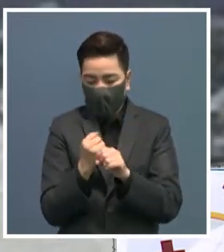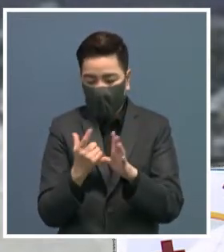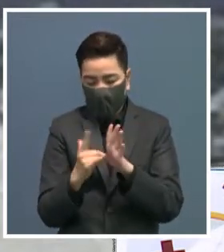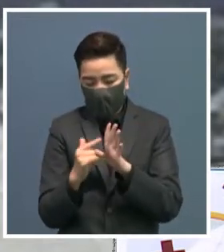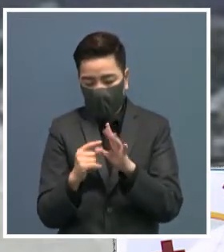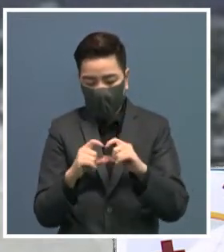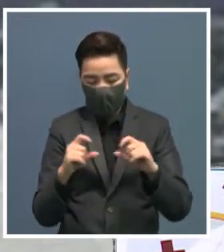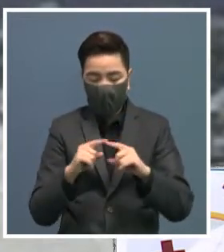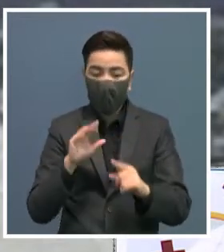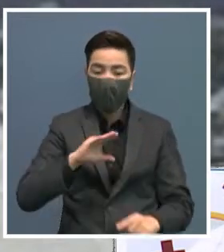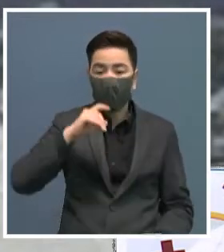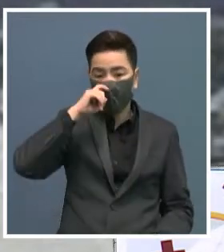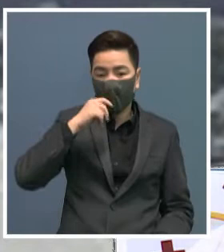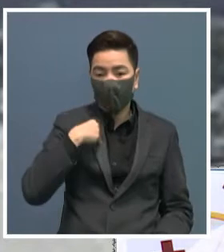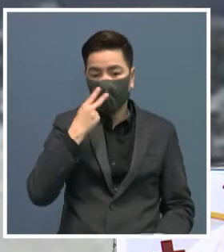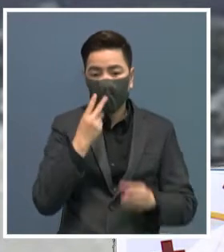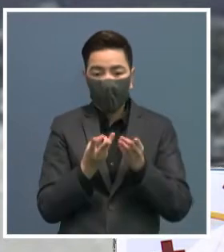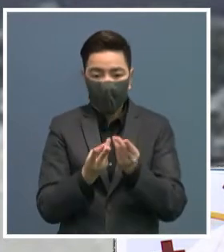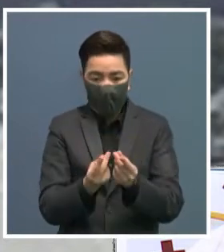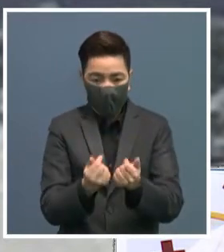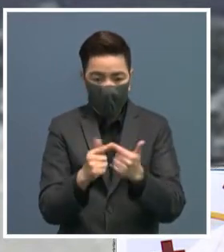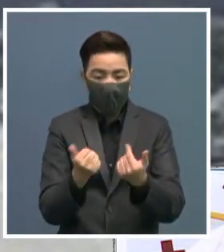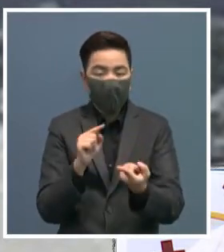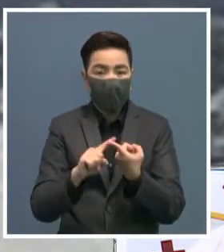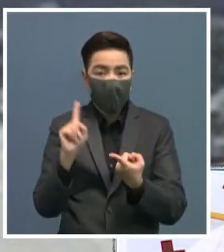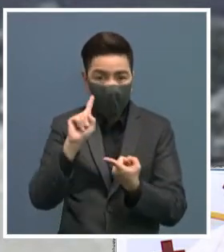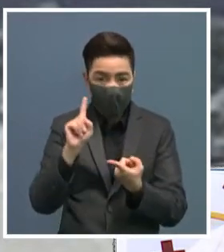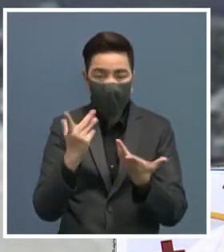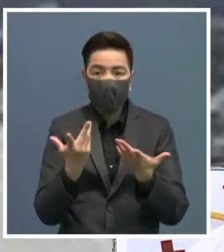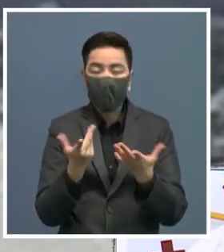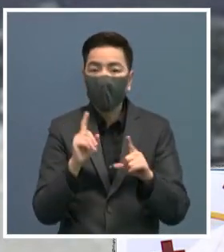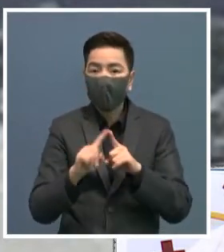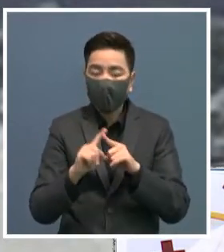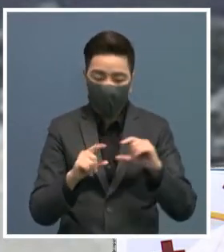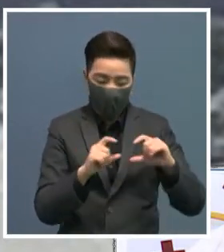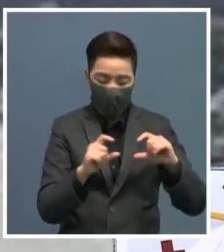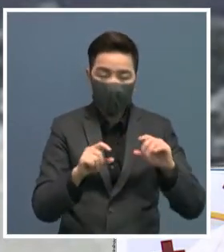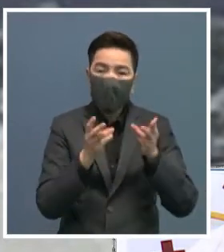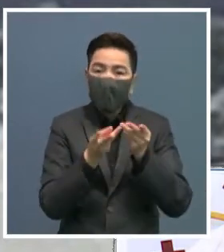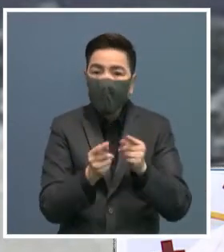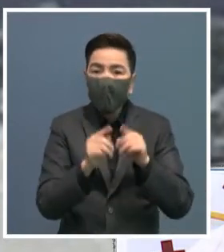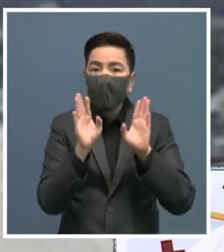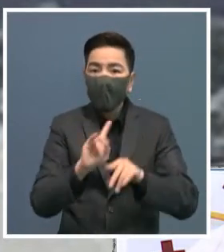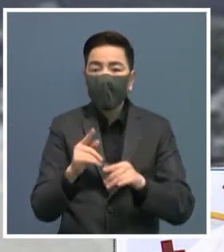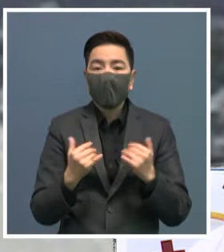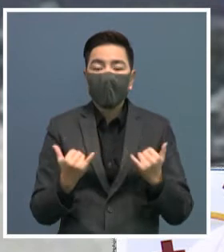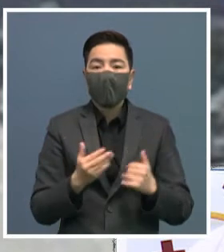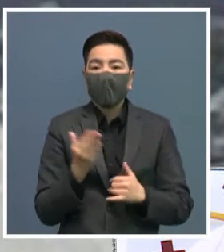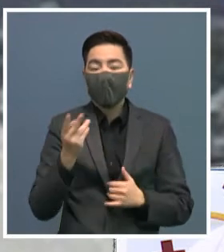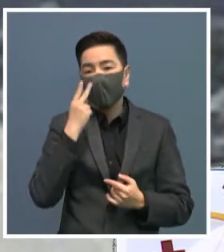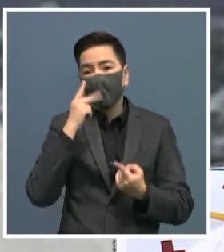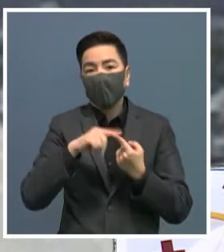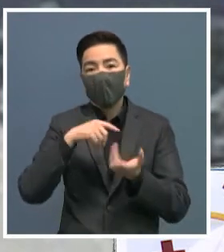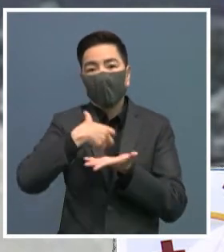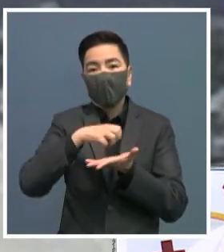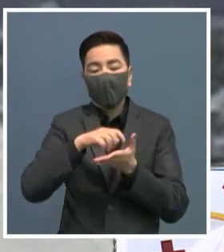กรมสิบเก้าในประเทศไทยไปดูนะครับว่าประสิทธิภาพต่างๆรวมไปถึงรายละเอียดของวัคซีนกลม 19เป็นอย่างไรนะครับและเวลานี้คุณศรา